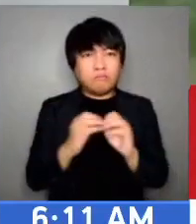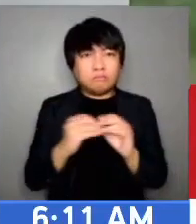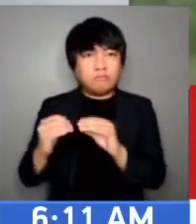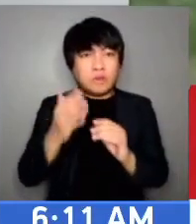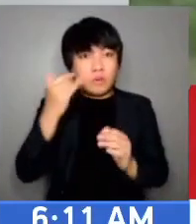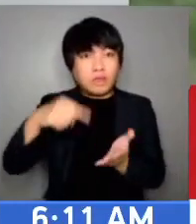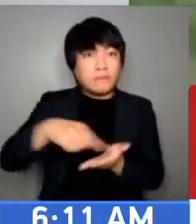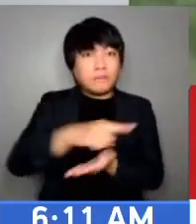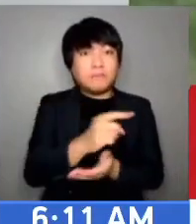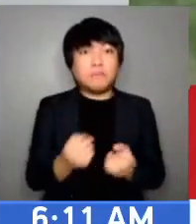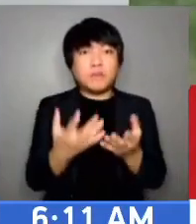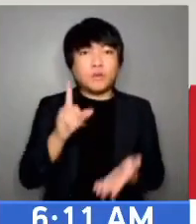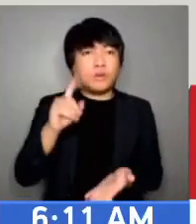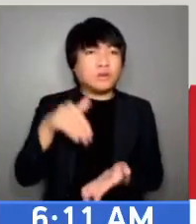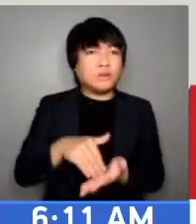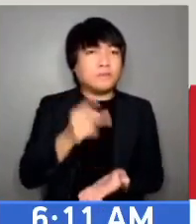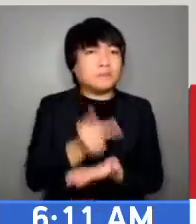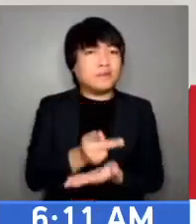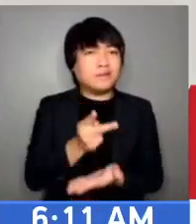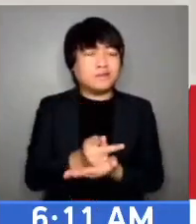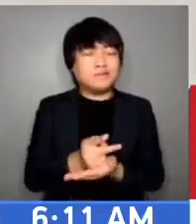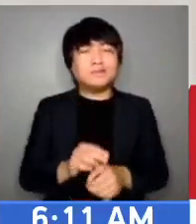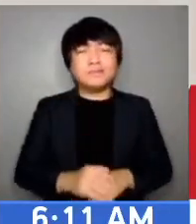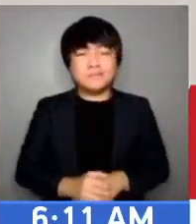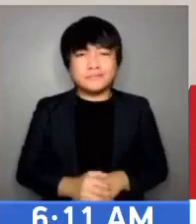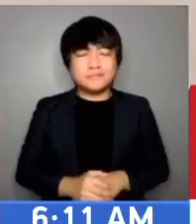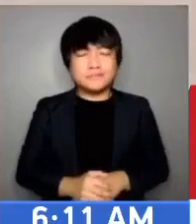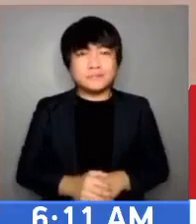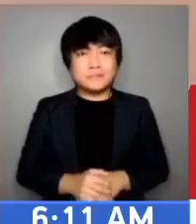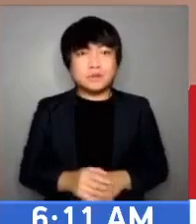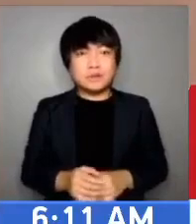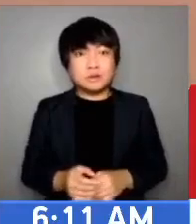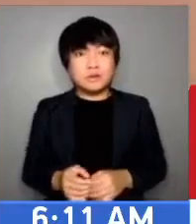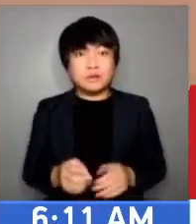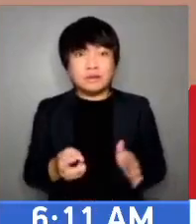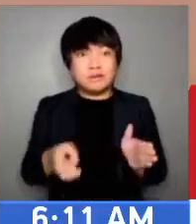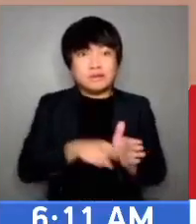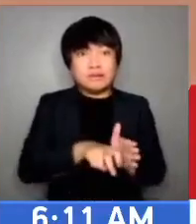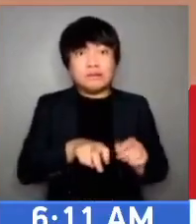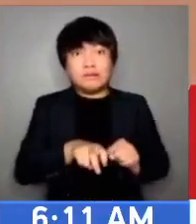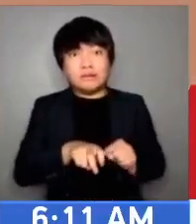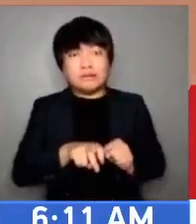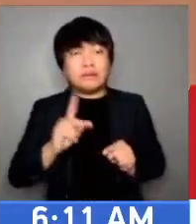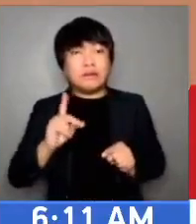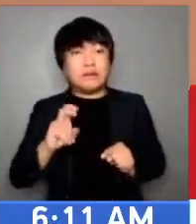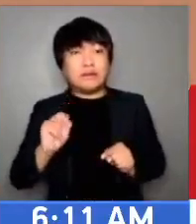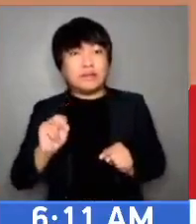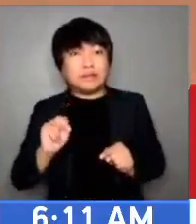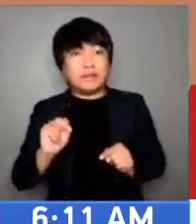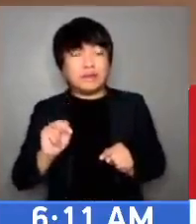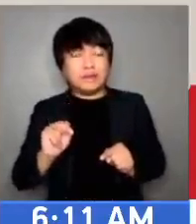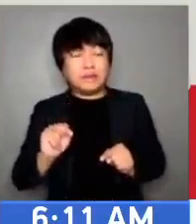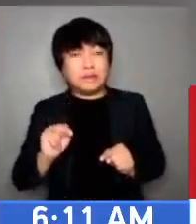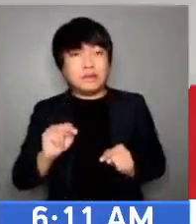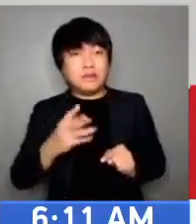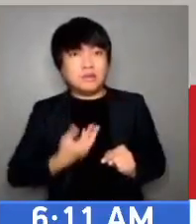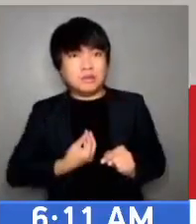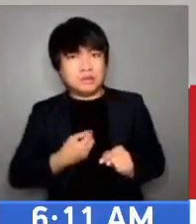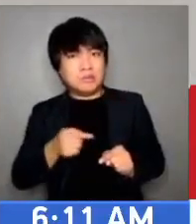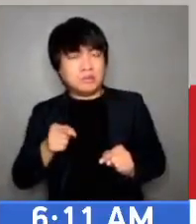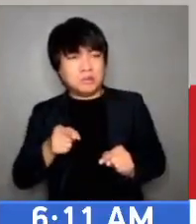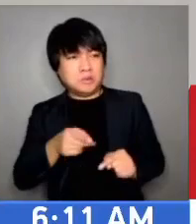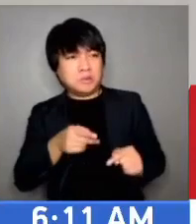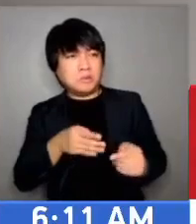1,000 piso. Itinanggi naman nito ng pasahero na si alias Ken. Reklamo niya nanonood ng pornographic video ang driver